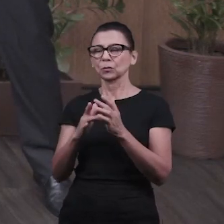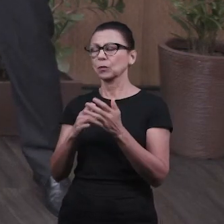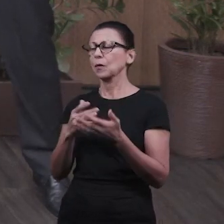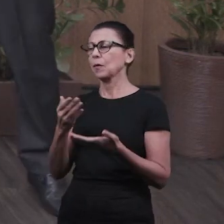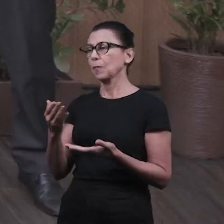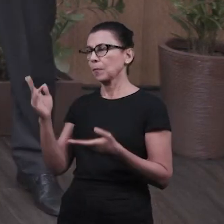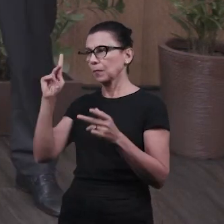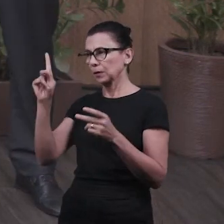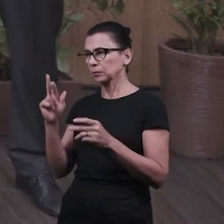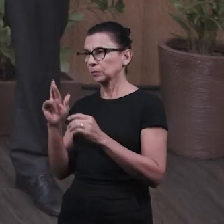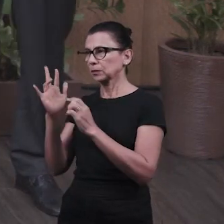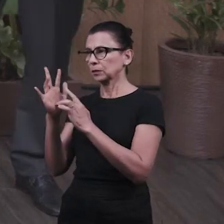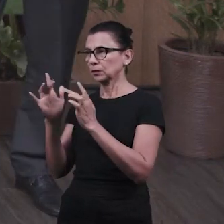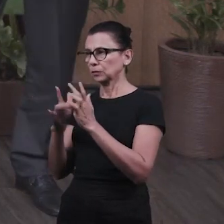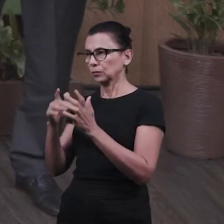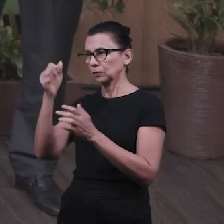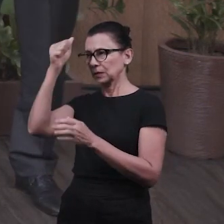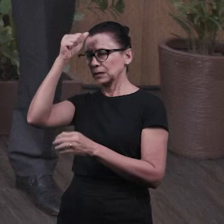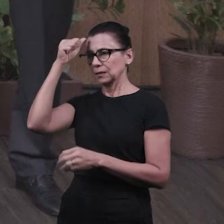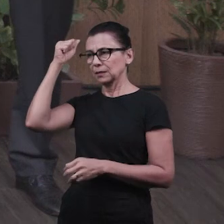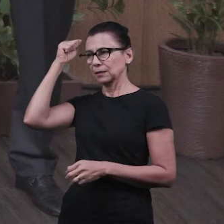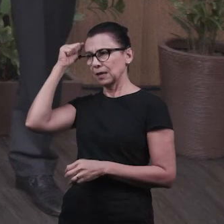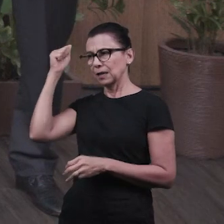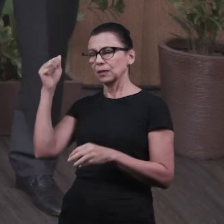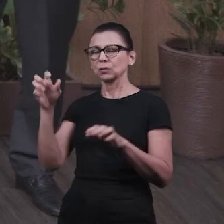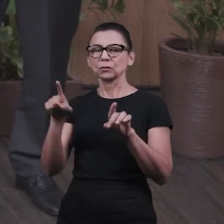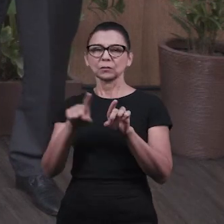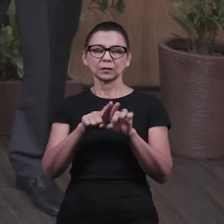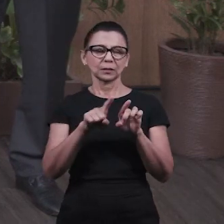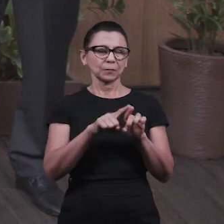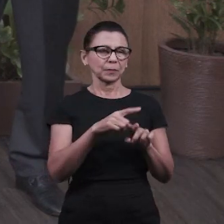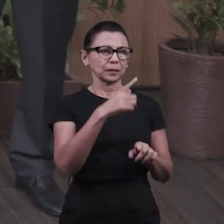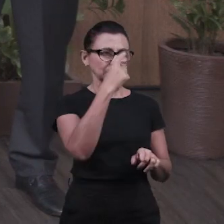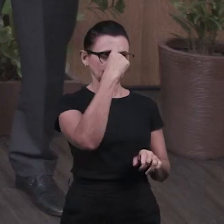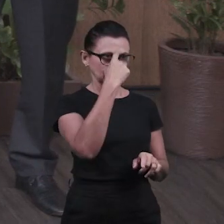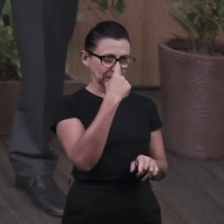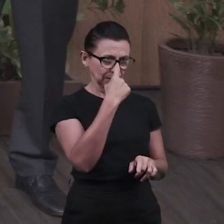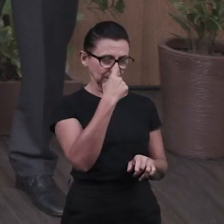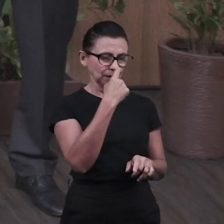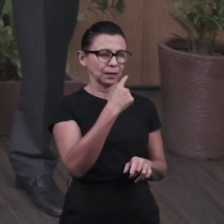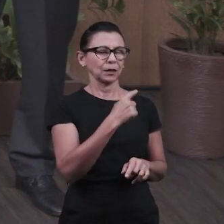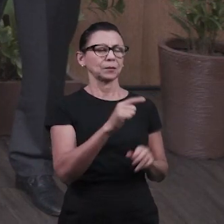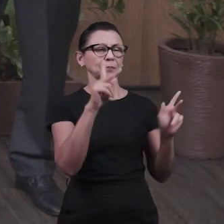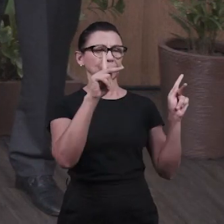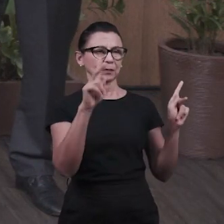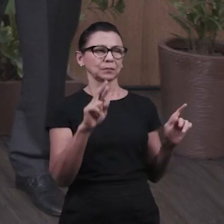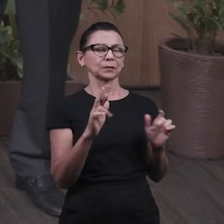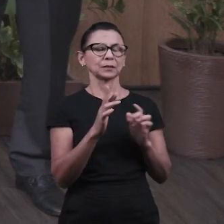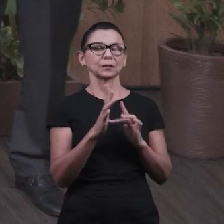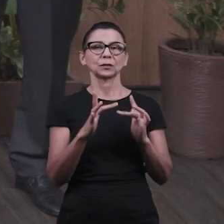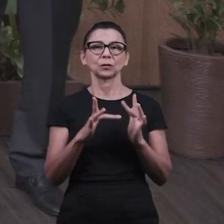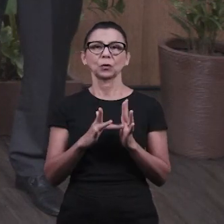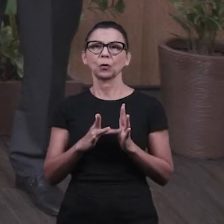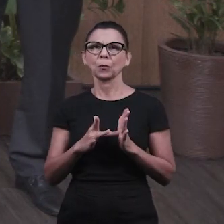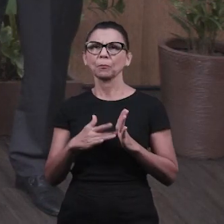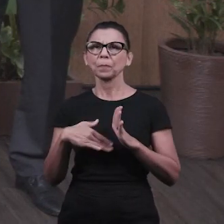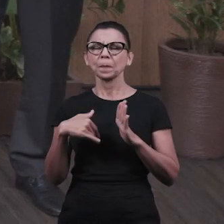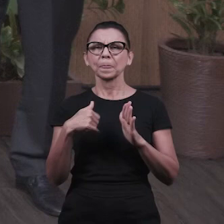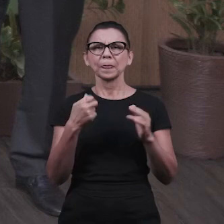paix du Seigneur, Pasteur Daniel et à tous. À chaque semaine, nous apportons un fait